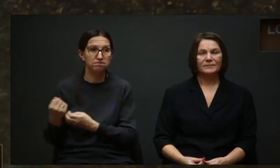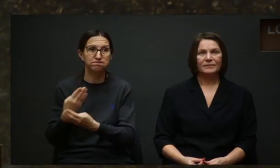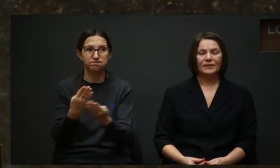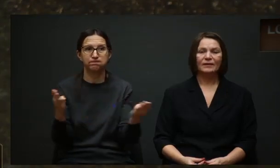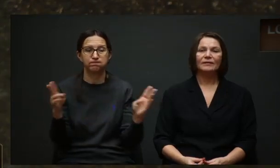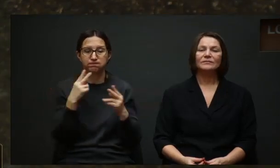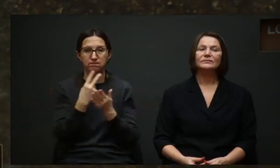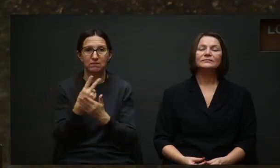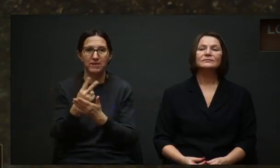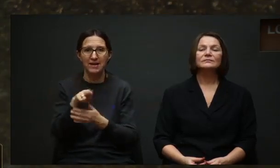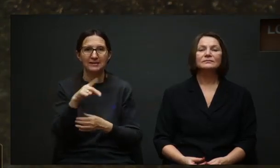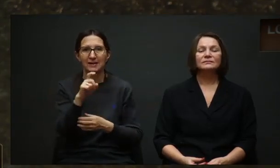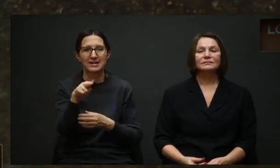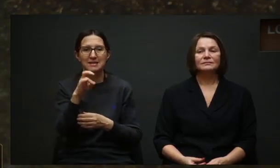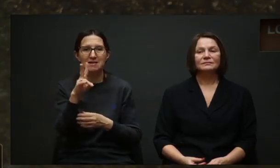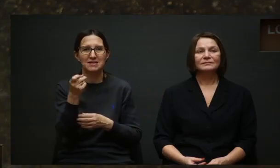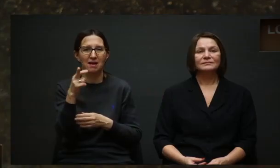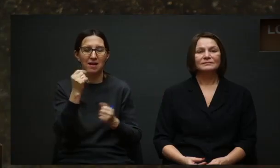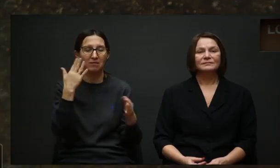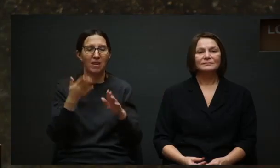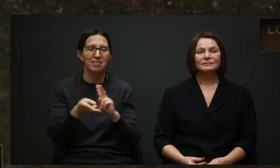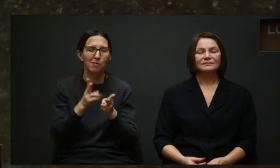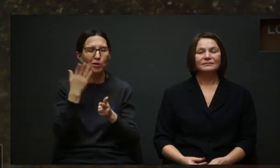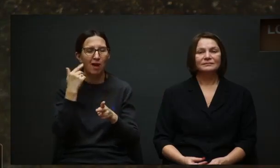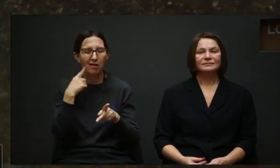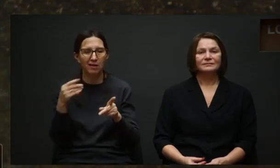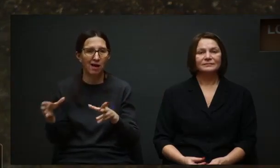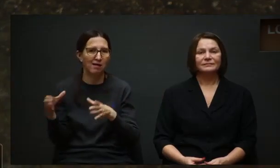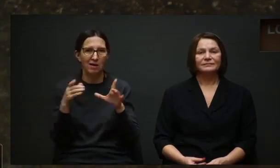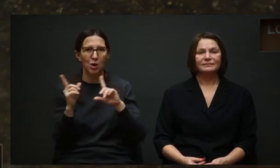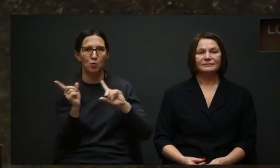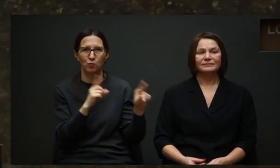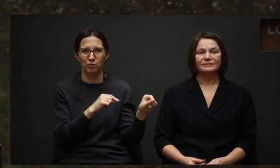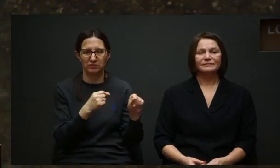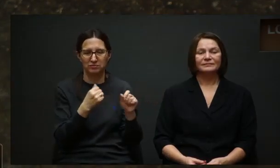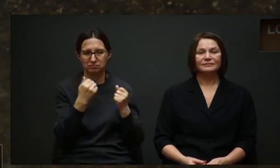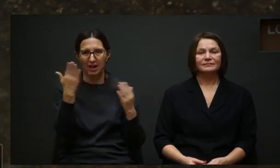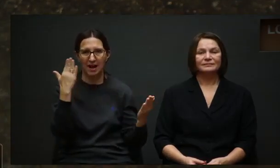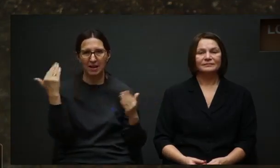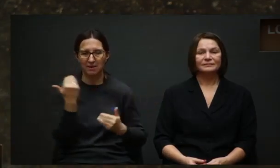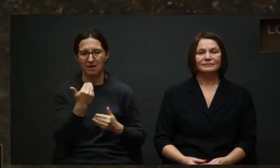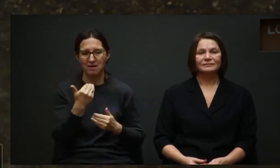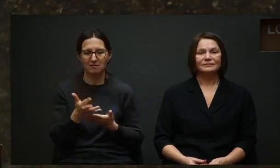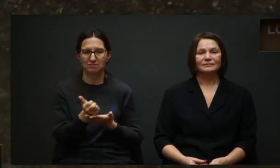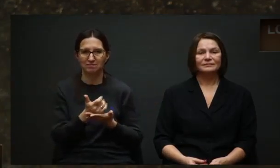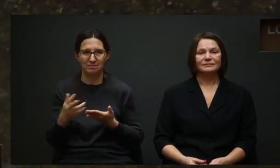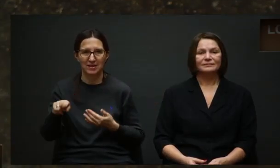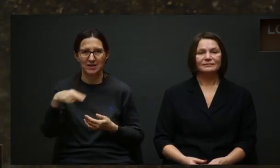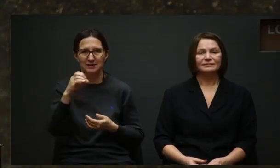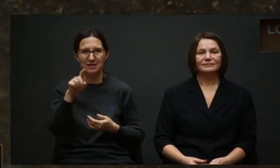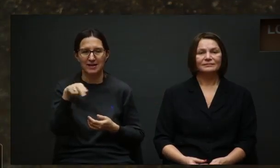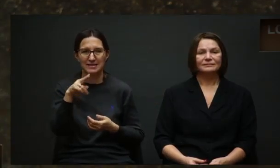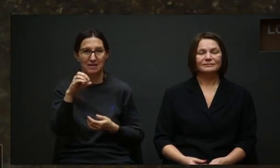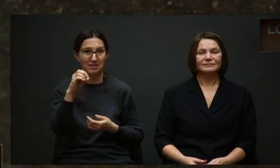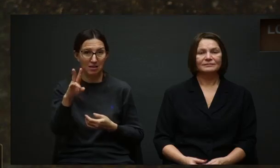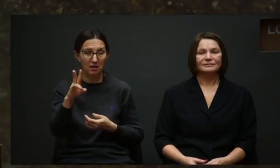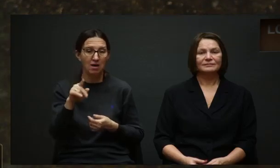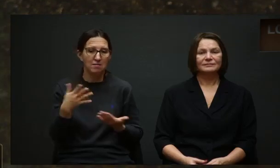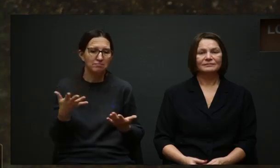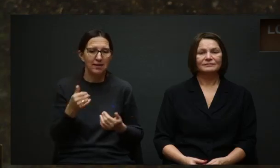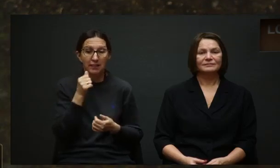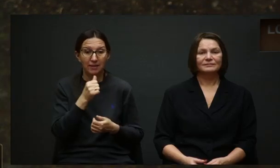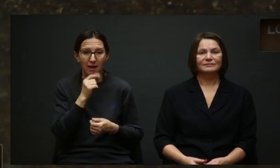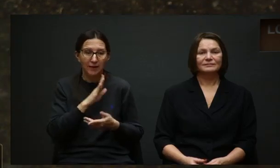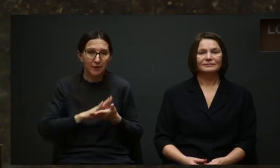ну не приехала, наоборот, уехала, когда уезжала Дрезденская галерея, вот каким-то тайным путем,